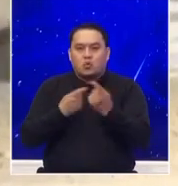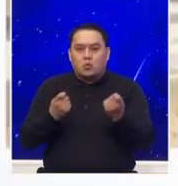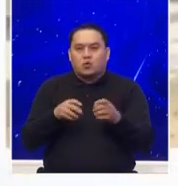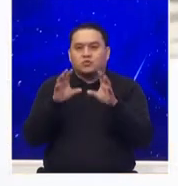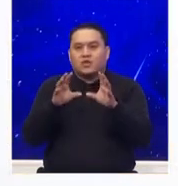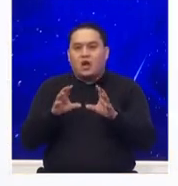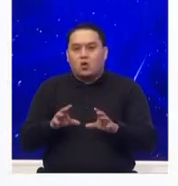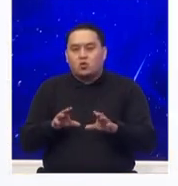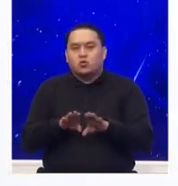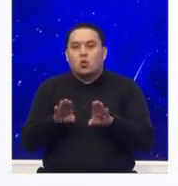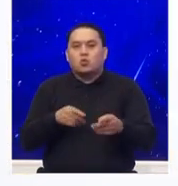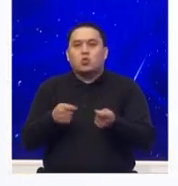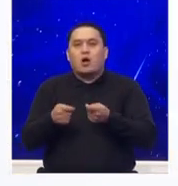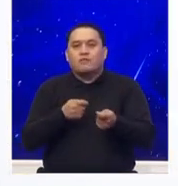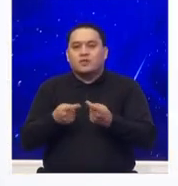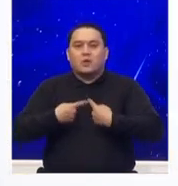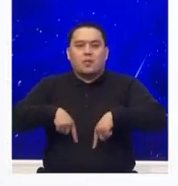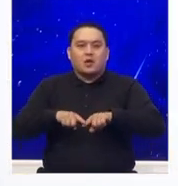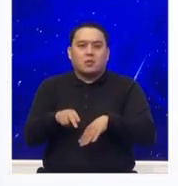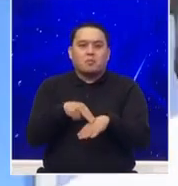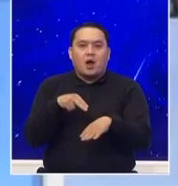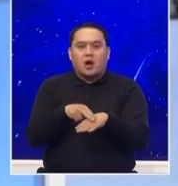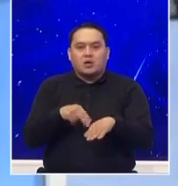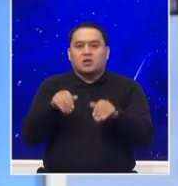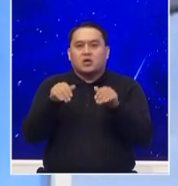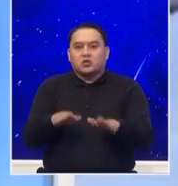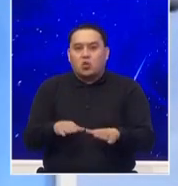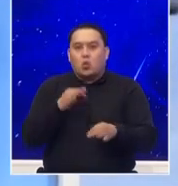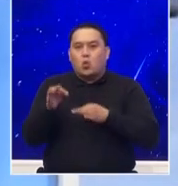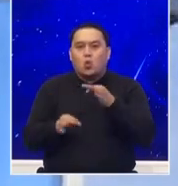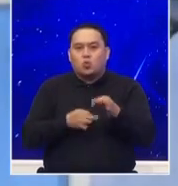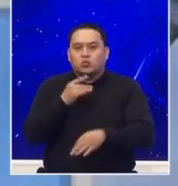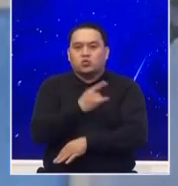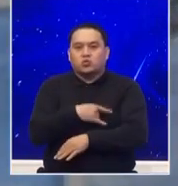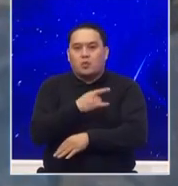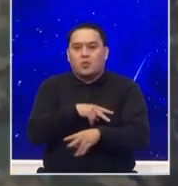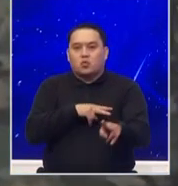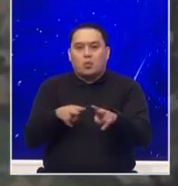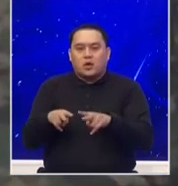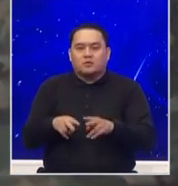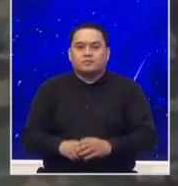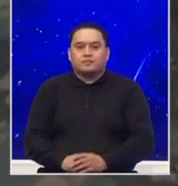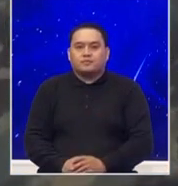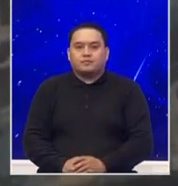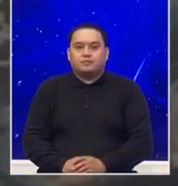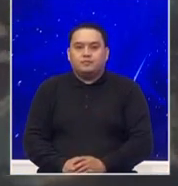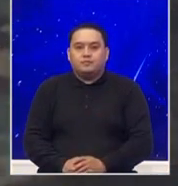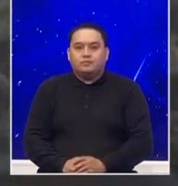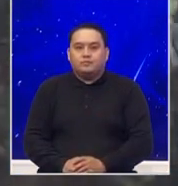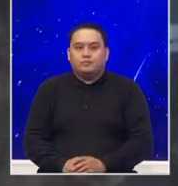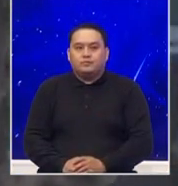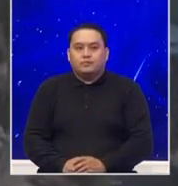блюстителями закона. Кроме того, руководством департамента полиции принято решение о круглосуточных дежурствах патрульных нарядов.